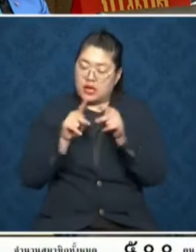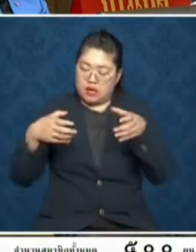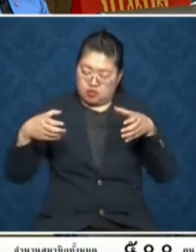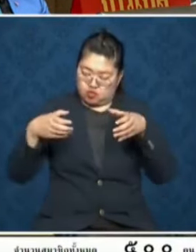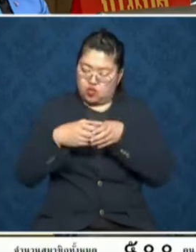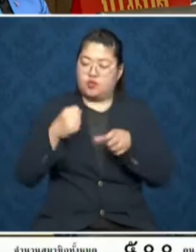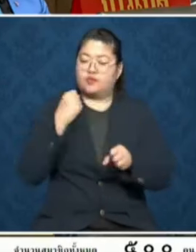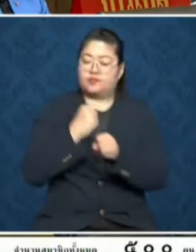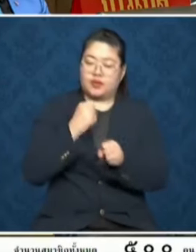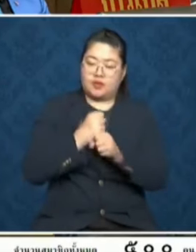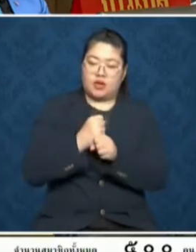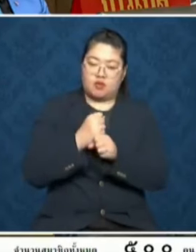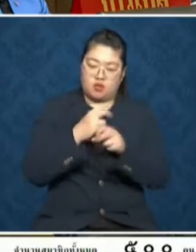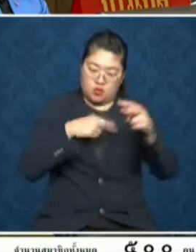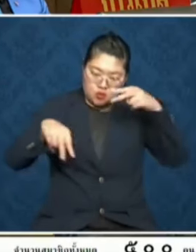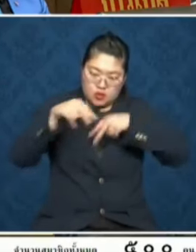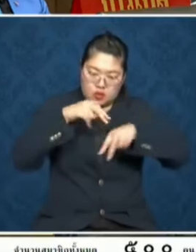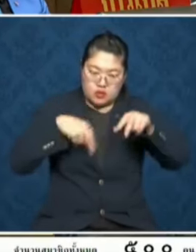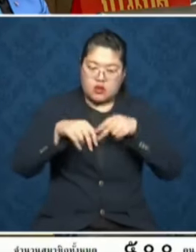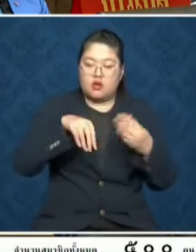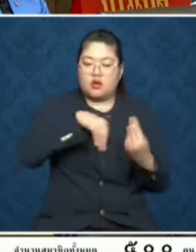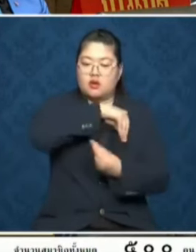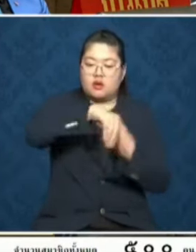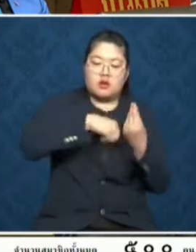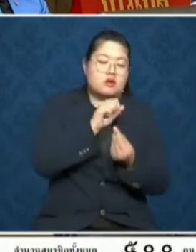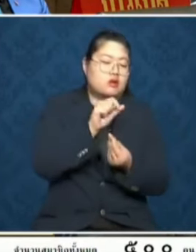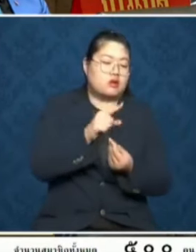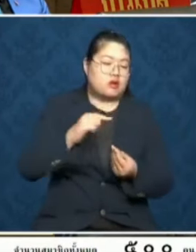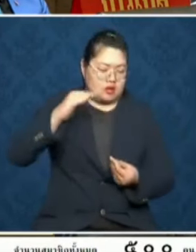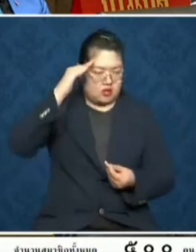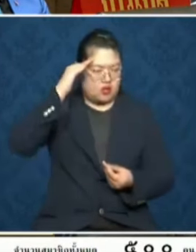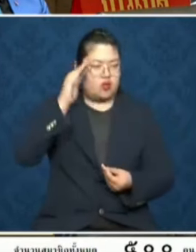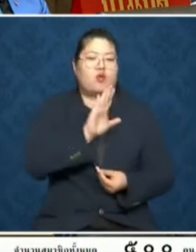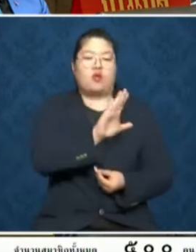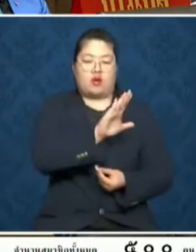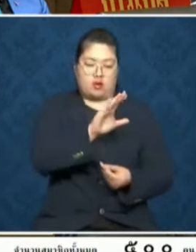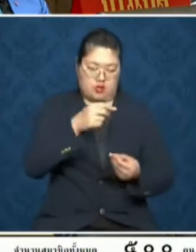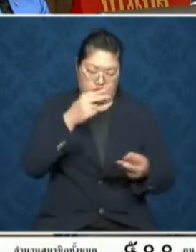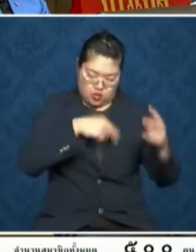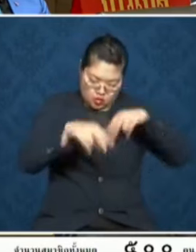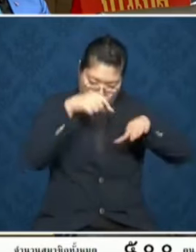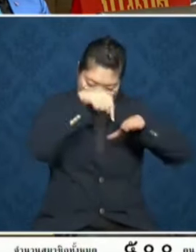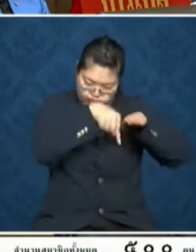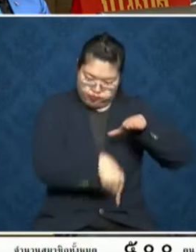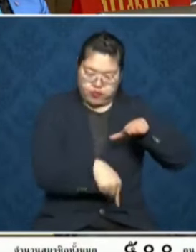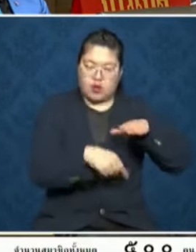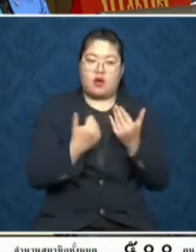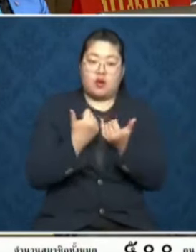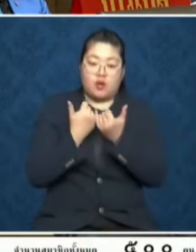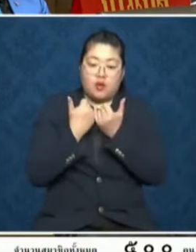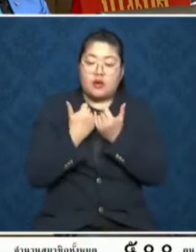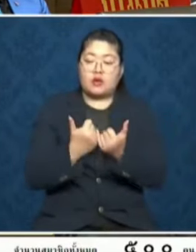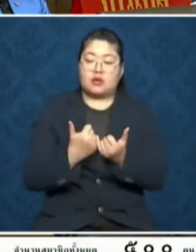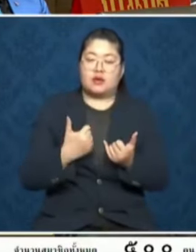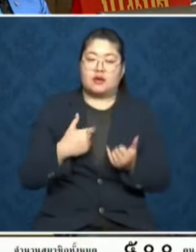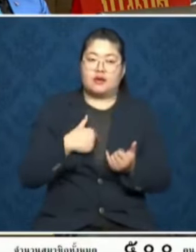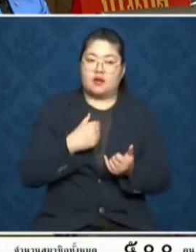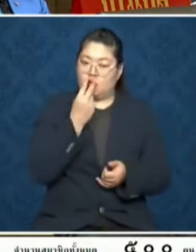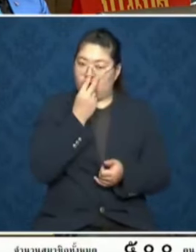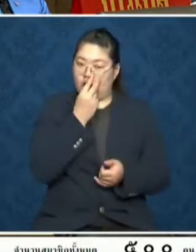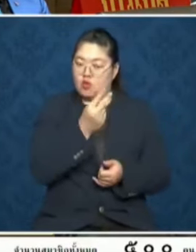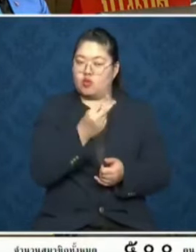เพื่อพิจารณาและศึกษาการถ่ายโอนธุรกิจของกองทัพในครั้งนี้และที่ฉันจะขอพาทุกท่านค่ะไปทัวร์อา